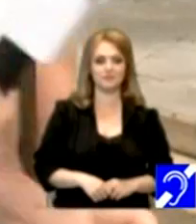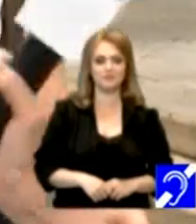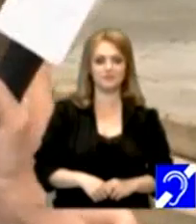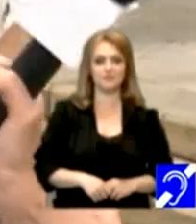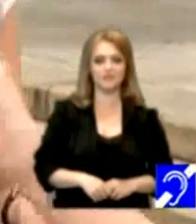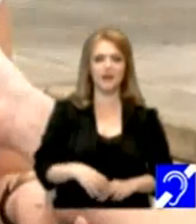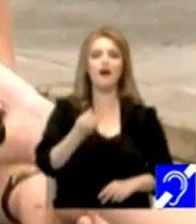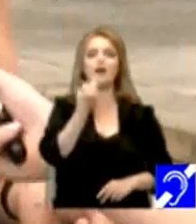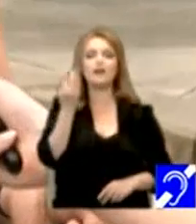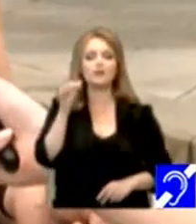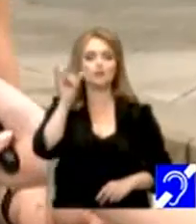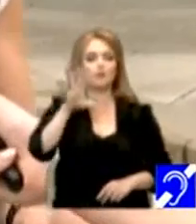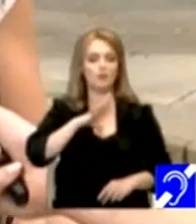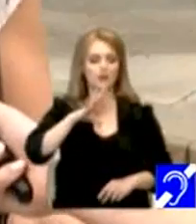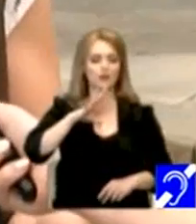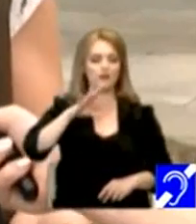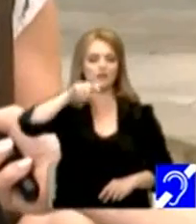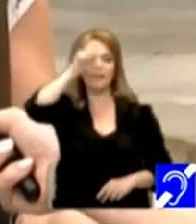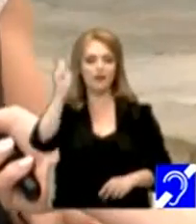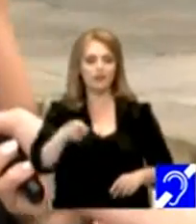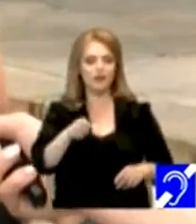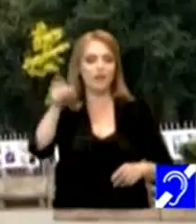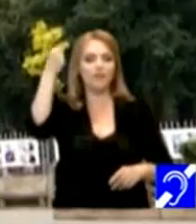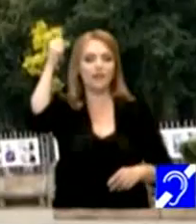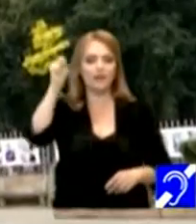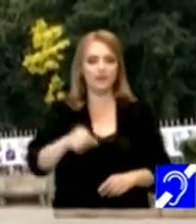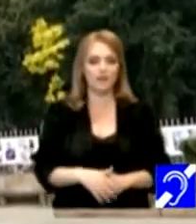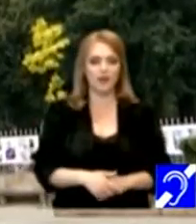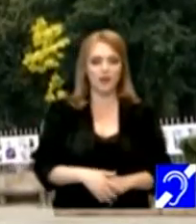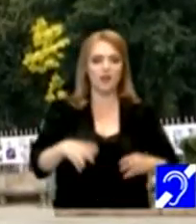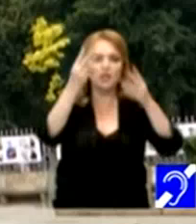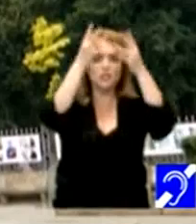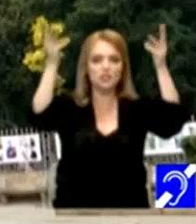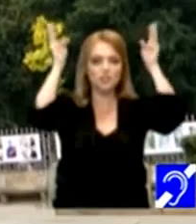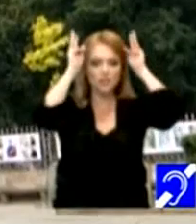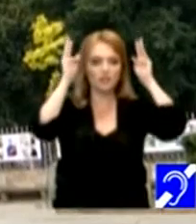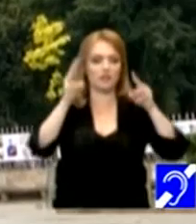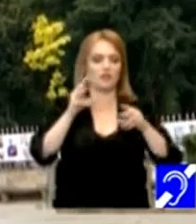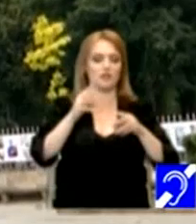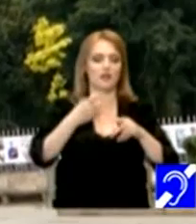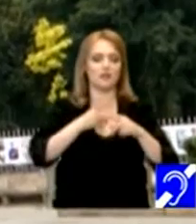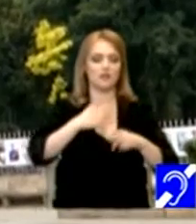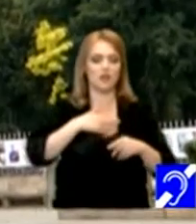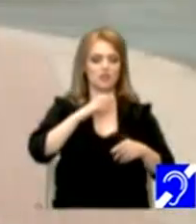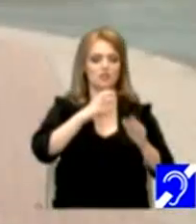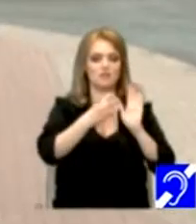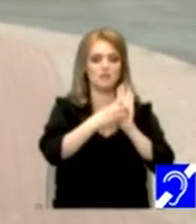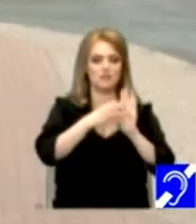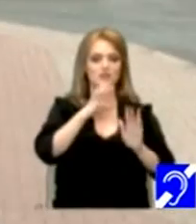dus? Sau câte războaie a câștigat? Multe. Ștefan cel Mare este simbolul nostru. Eu am